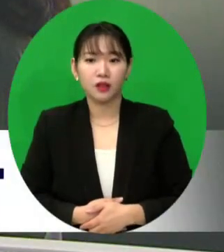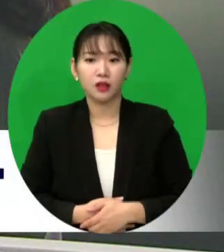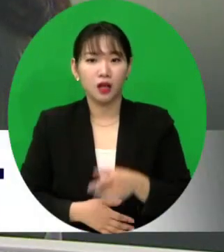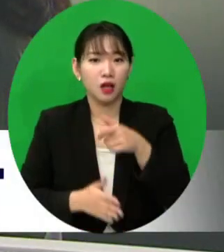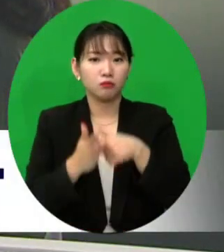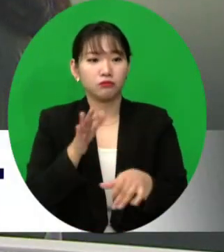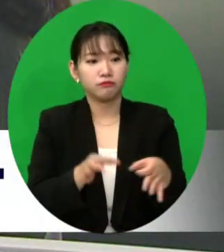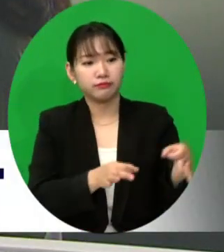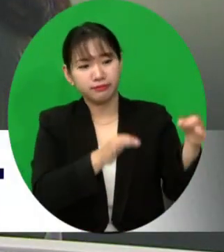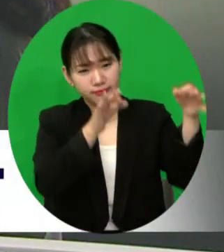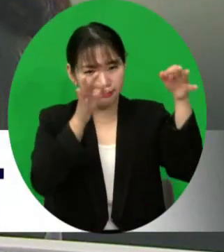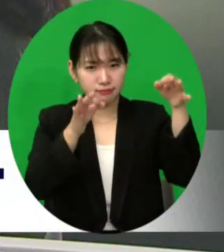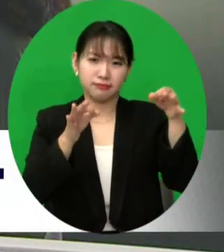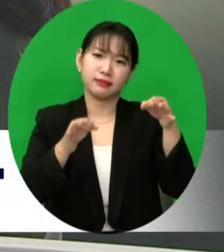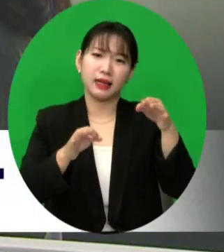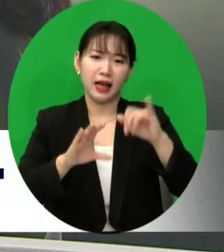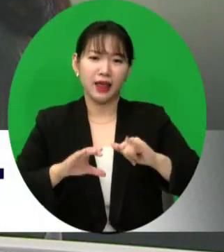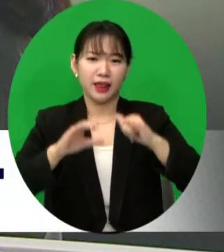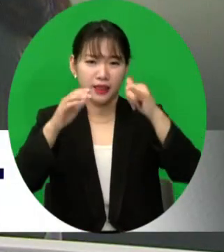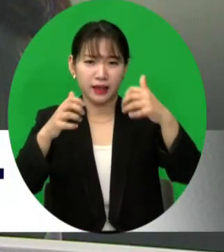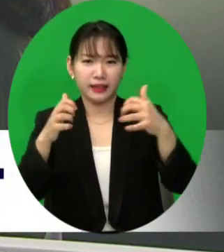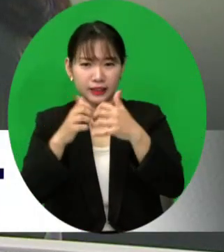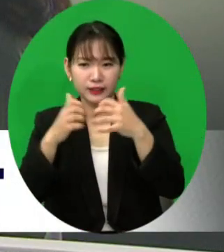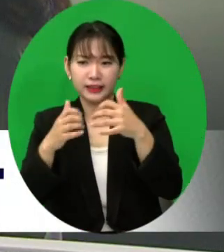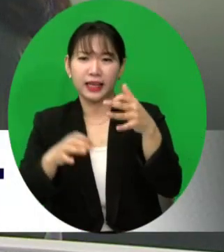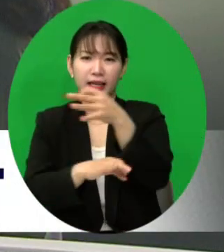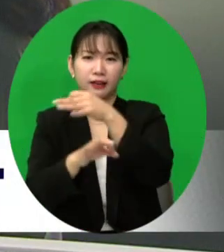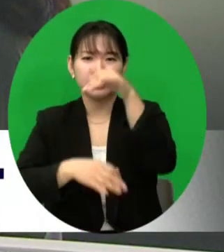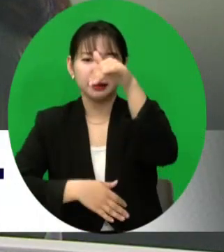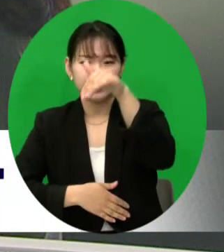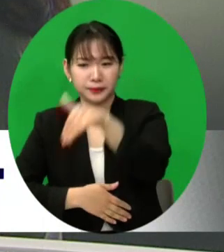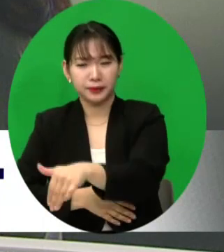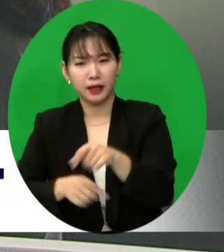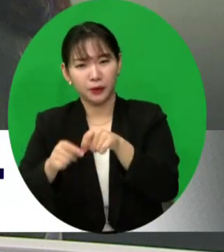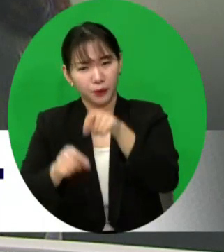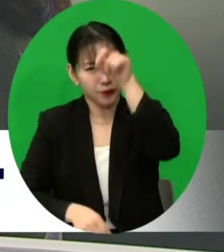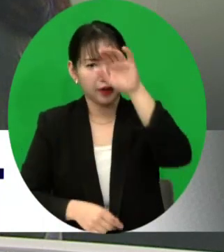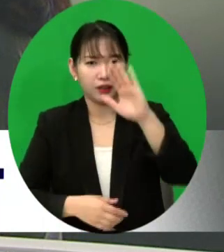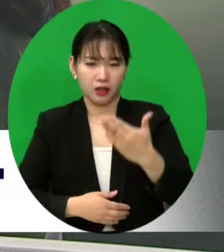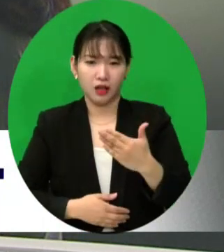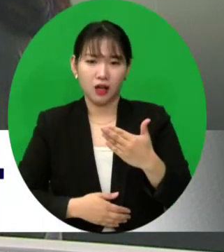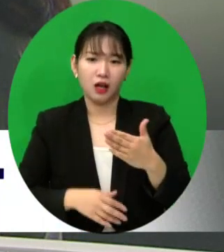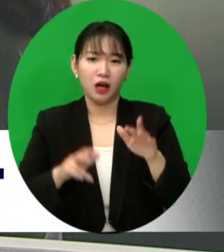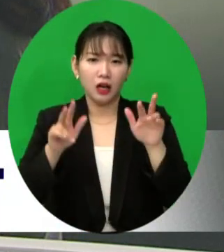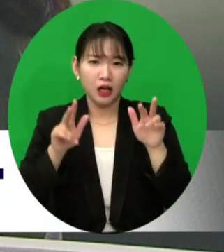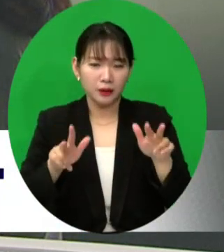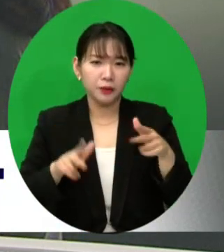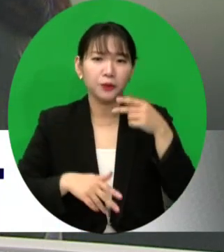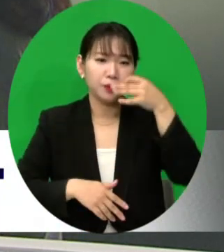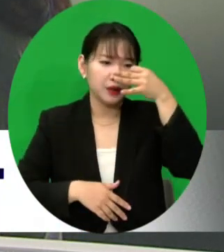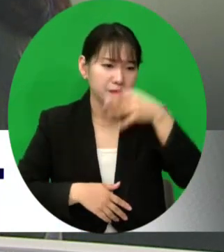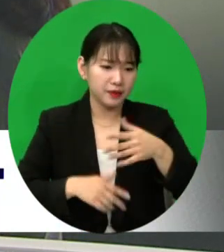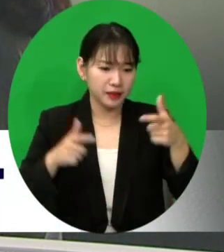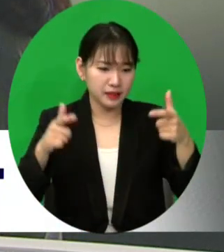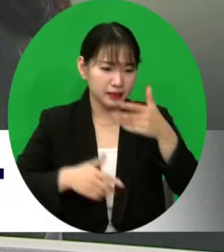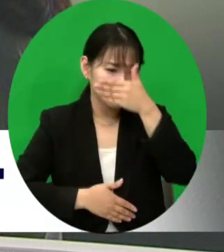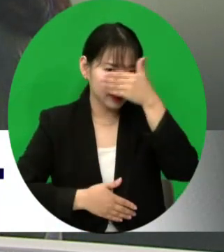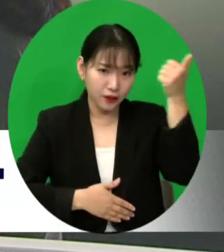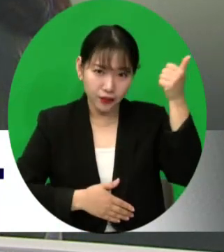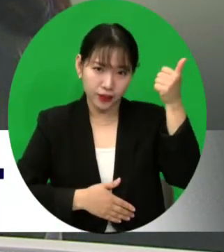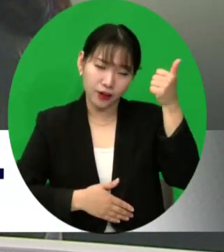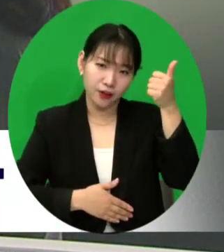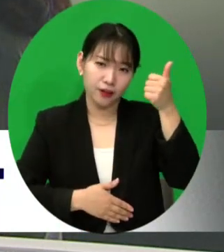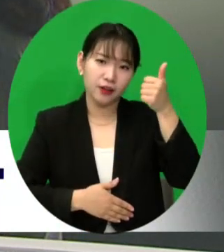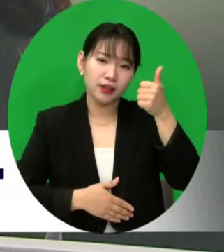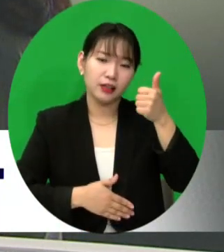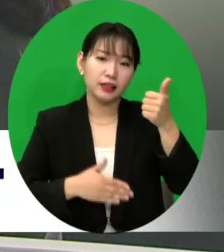고물가와 내수 불황, 세계의 전쟁 여파로 경기 침체가 장기화되면서 안 그래도 좁은 지역 청년들의 취업 문이